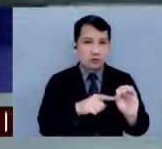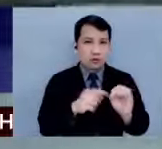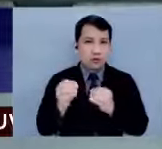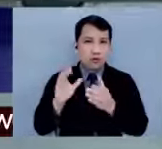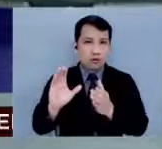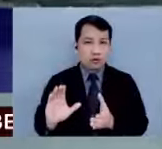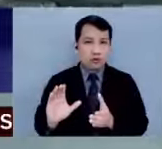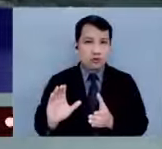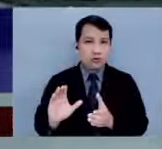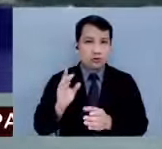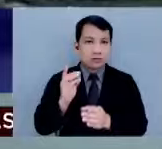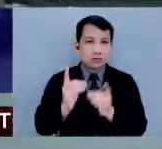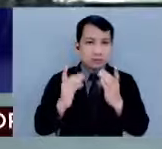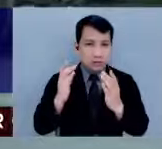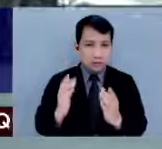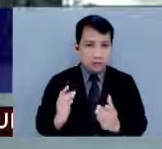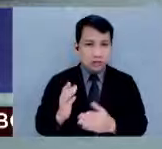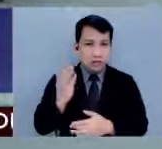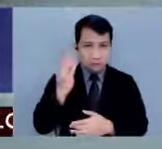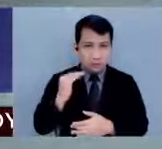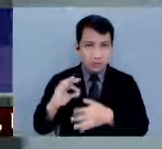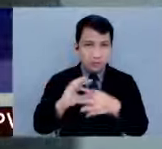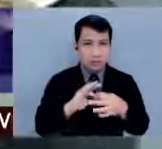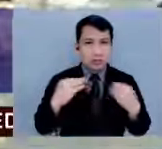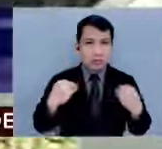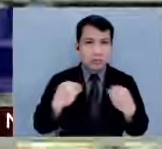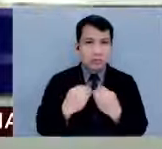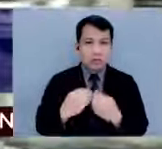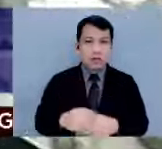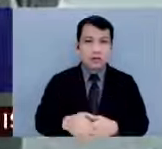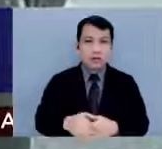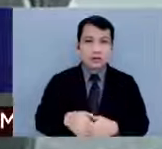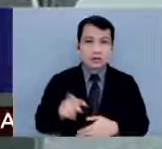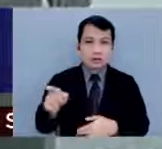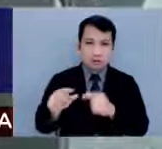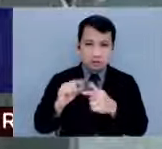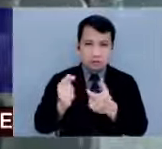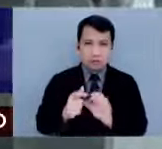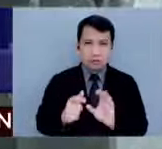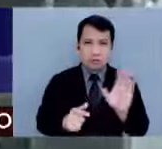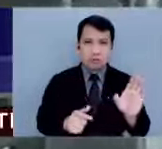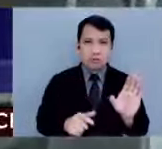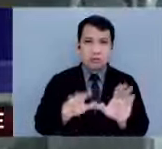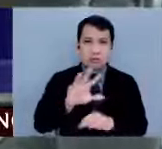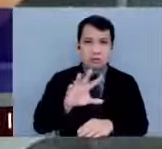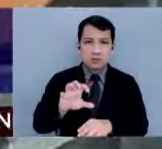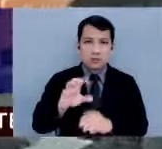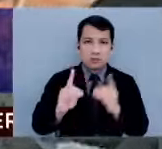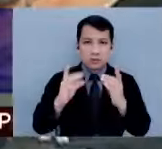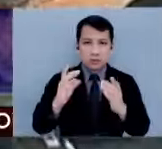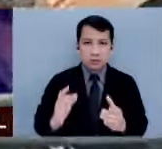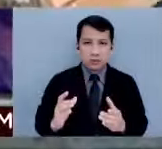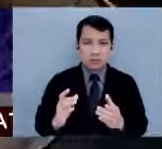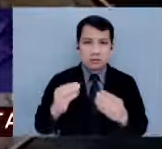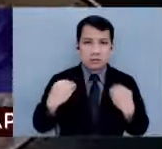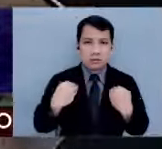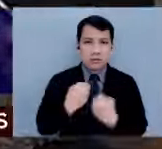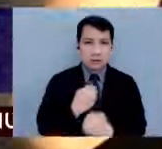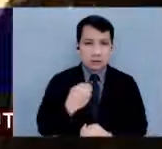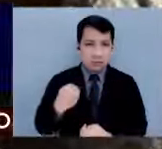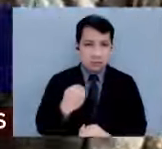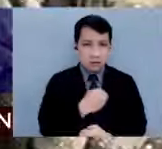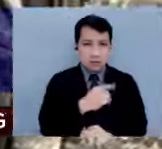mga operator at driver ng jeep ang kanilang mga miyembro. Ang belta naman ng grupo, aabot sa 500 driver at operator ang miyembro nila na tsak na